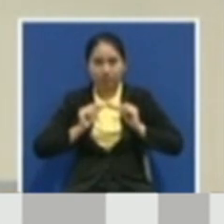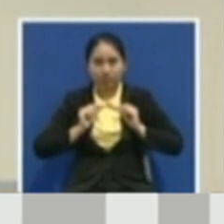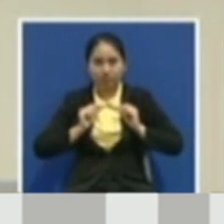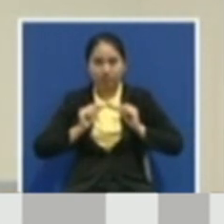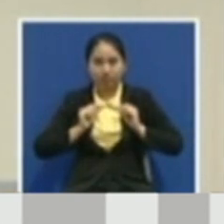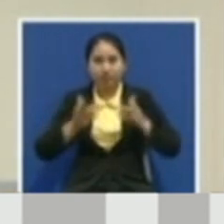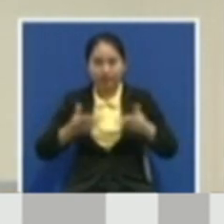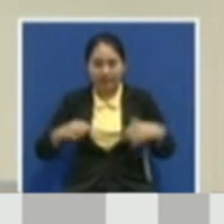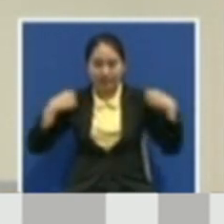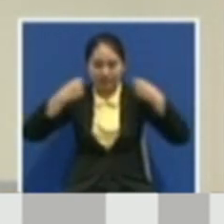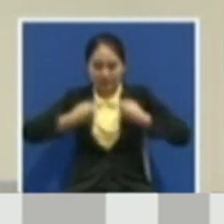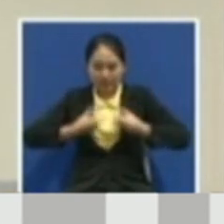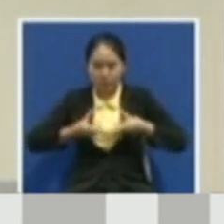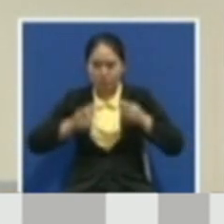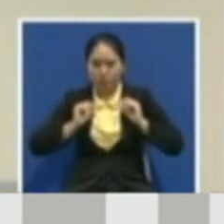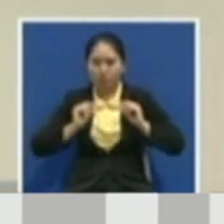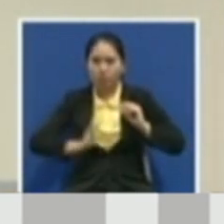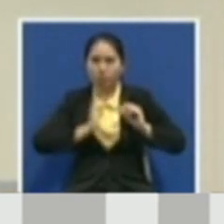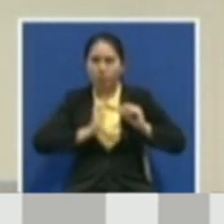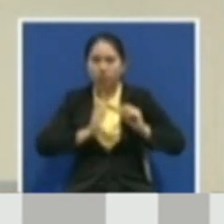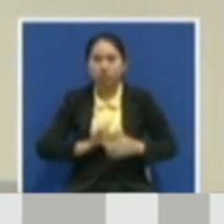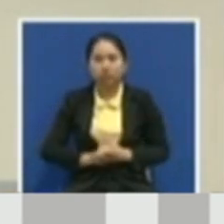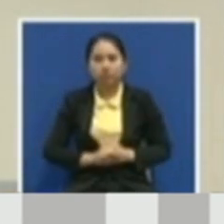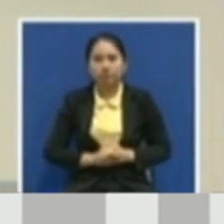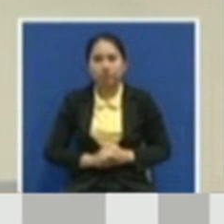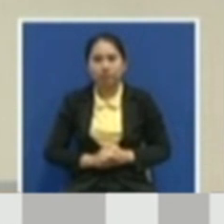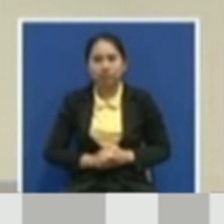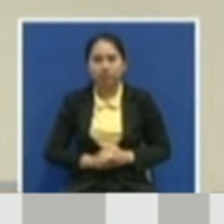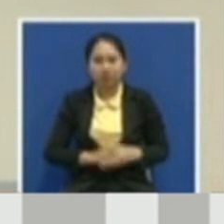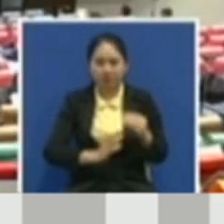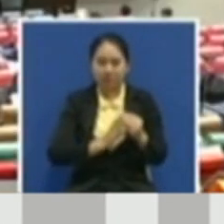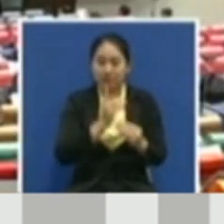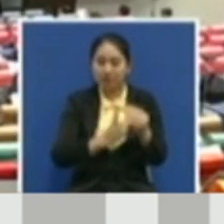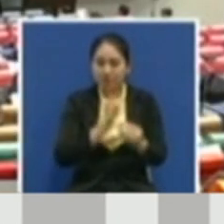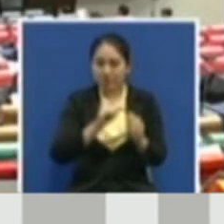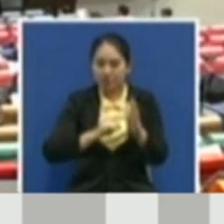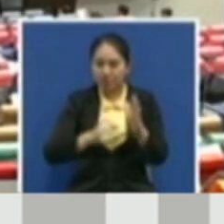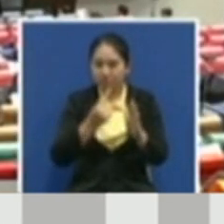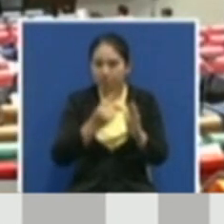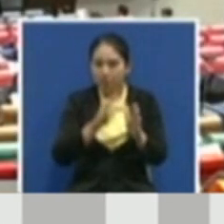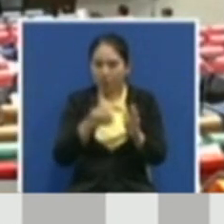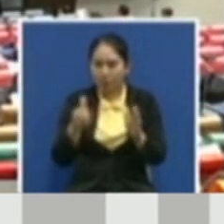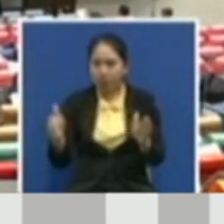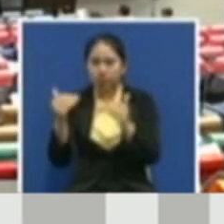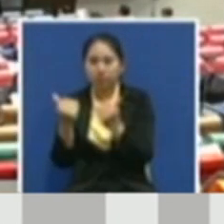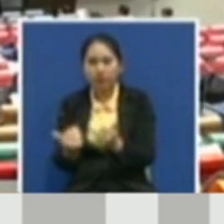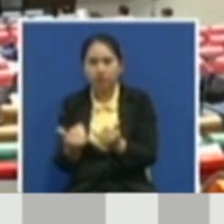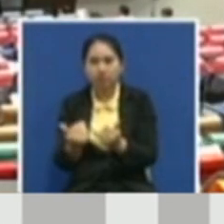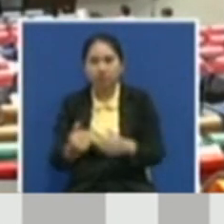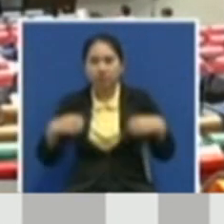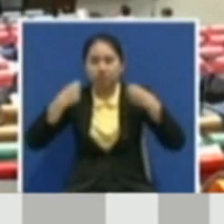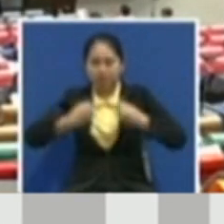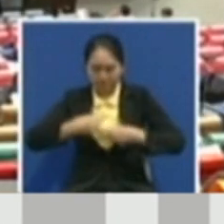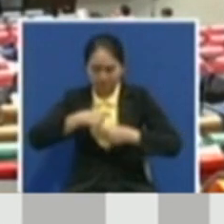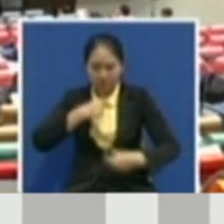ไทยพูดจริงๆเรียนแบบมาแบบไม่มีเหตุมีผลเลยว่าเพราะอะไรขณะที่บ้านเราเป็นเมืองร้ อ นใส่สูทเนี่ยเปลืองก็เปลืองแอร ์ เขาเคยร